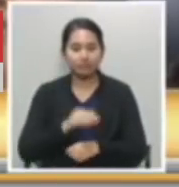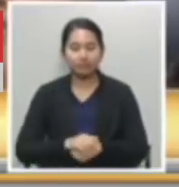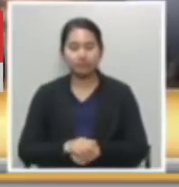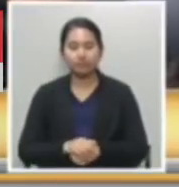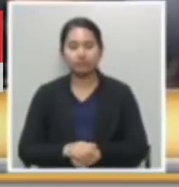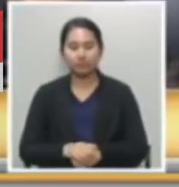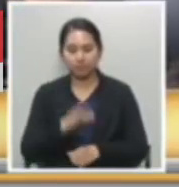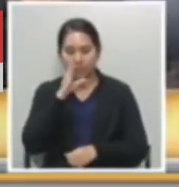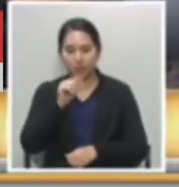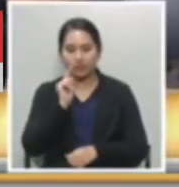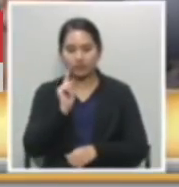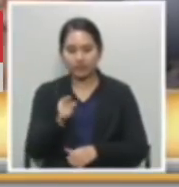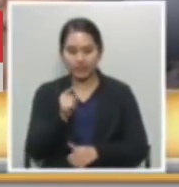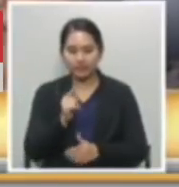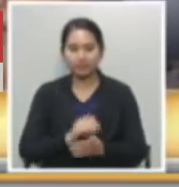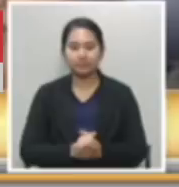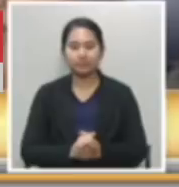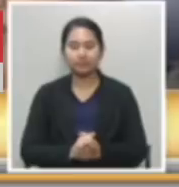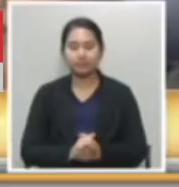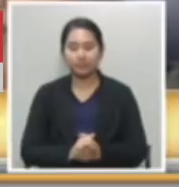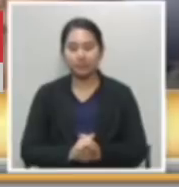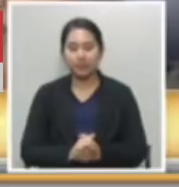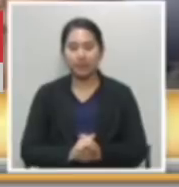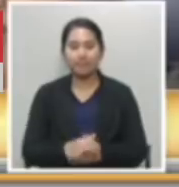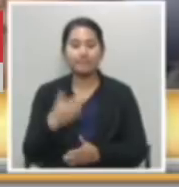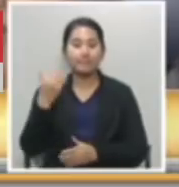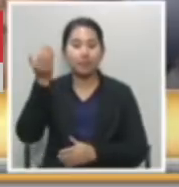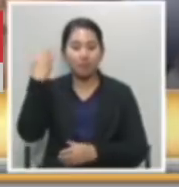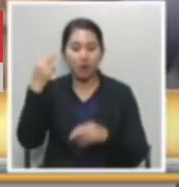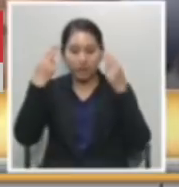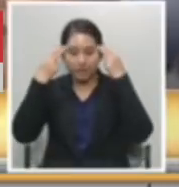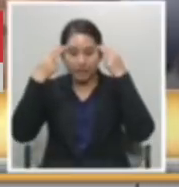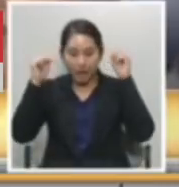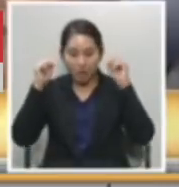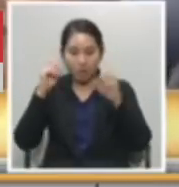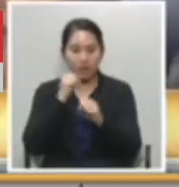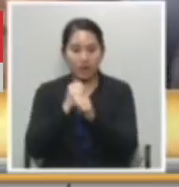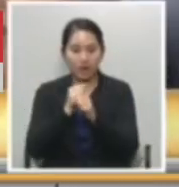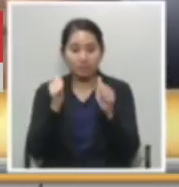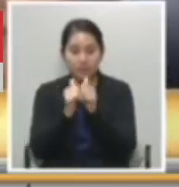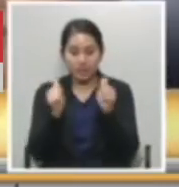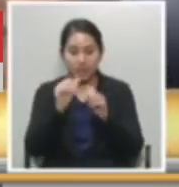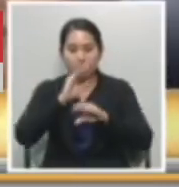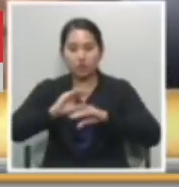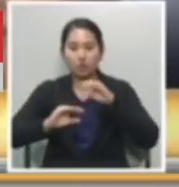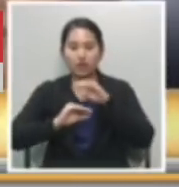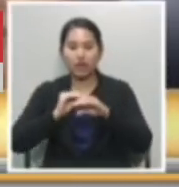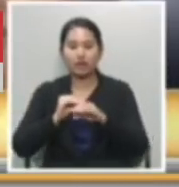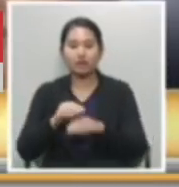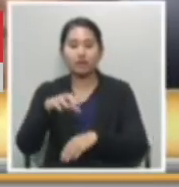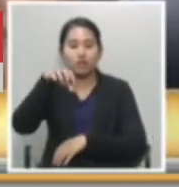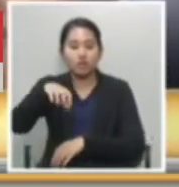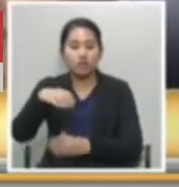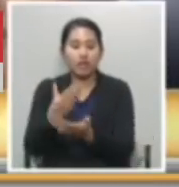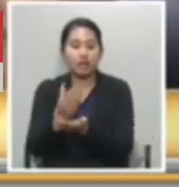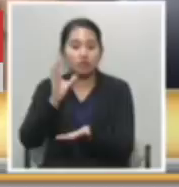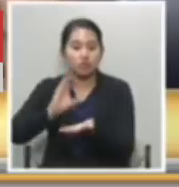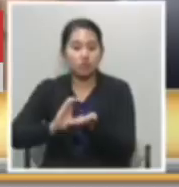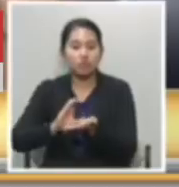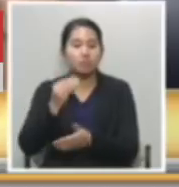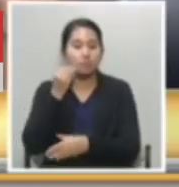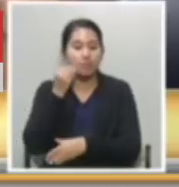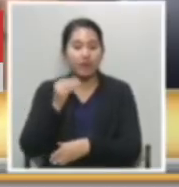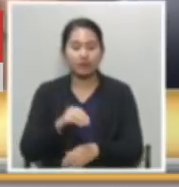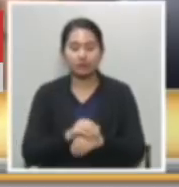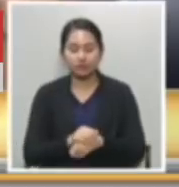าจริงแล้วเนี่ยผมจะบอกให้เลยสมัยก่อนนายกทักษิณทำไม่ดีมากกองทุนหมู่บ้านแล้ววันนี้ท่านบอกว่าเอาละคุณนาทีคลิปทองจะ